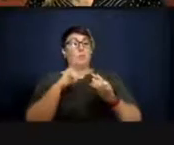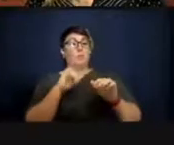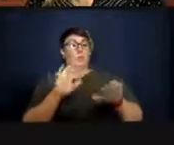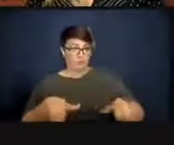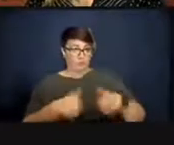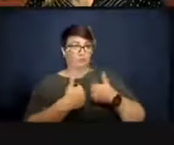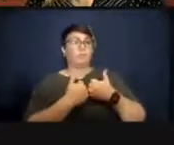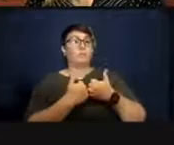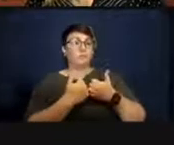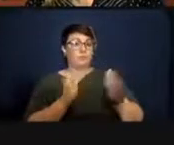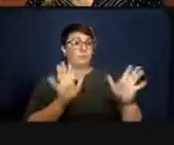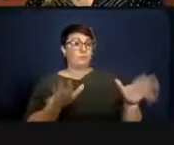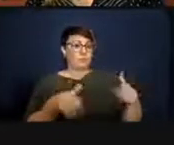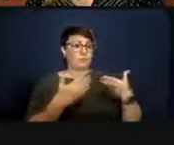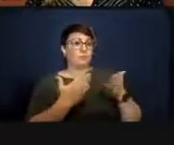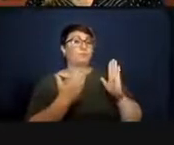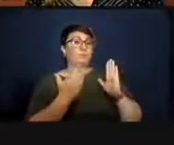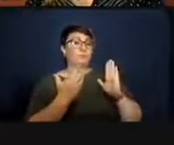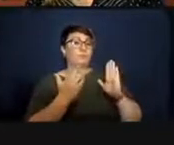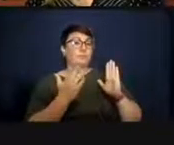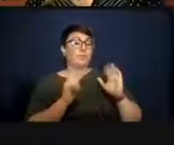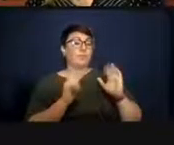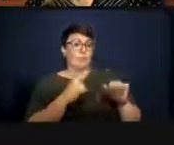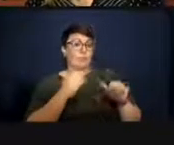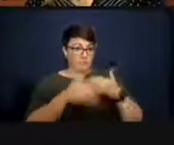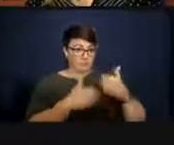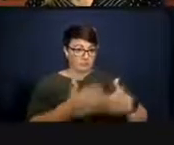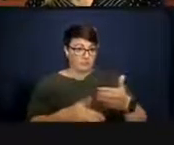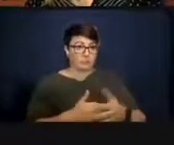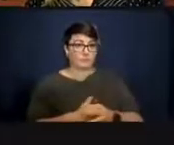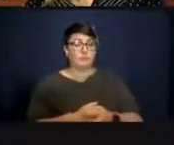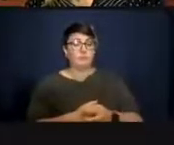uzito ambao umewekea swali za hili.